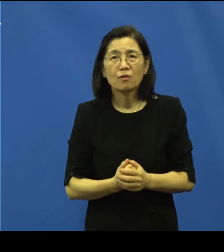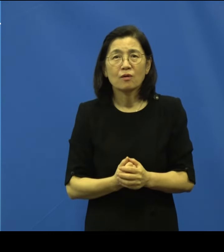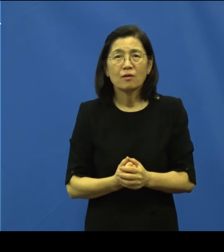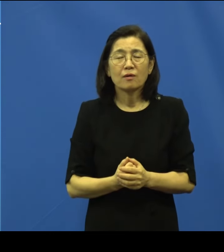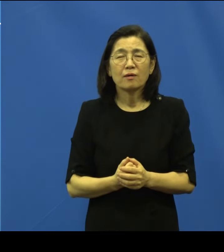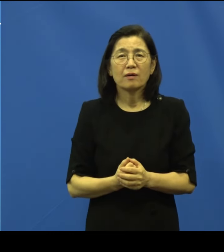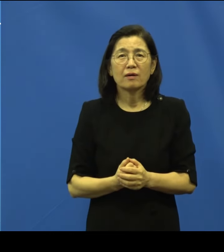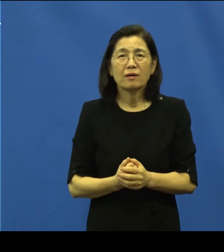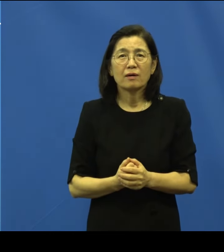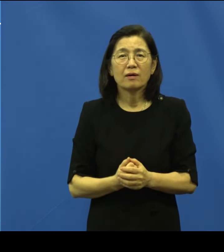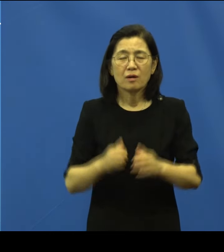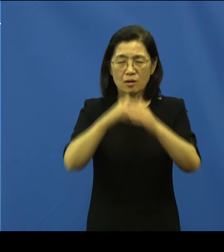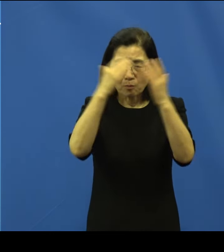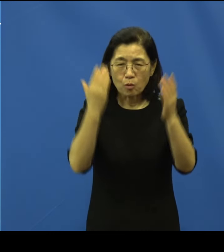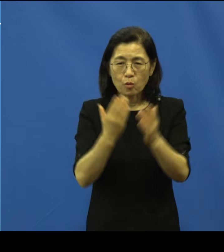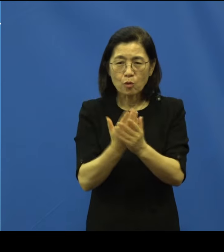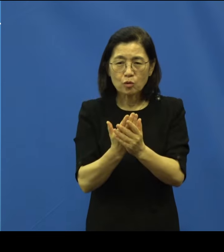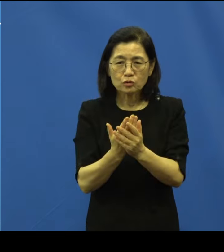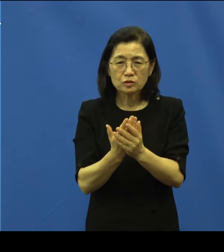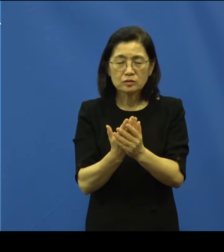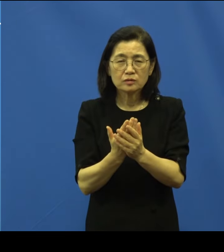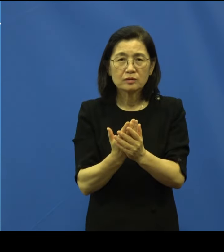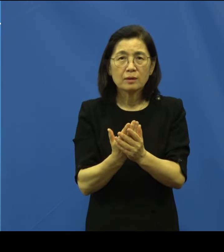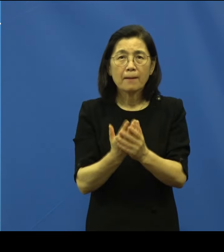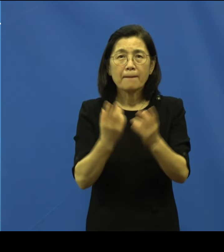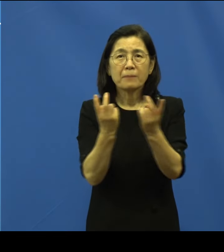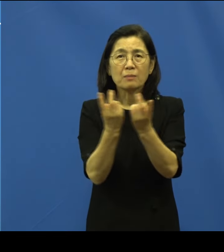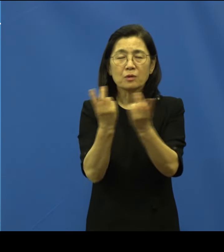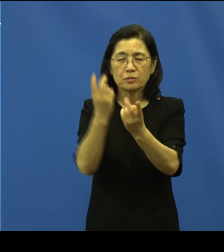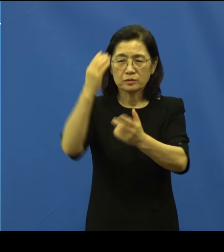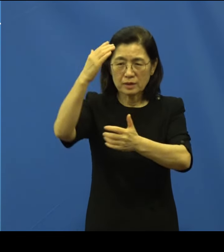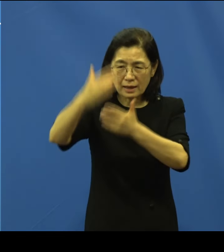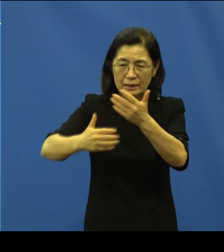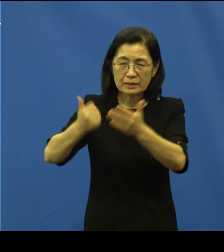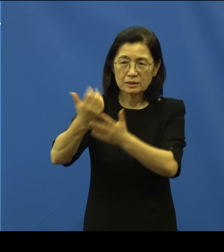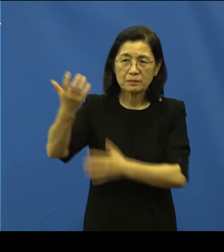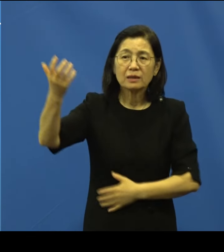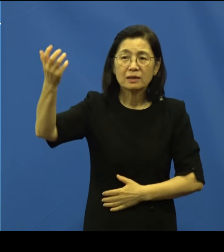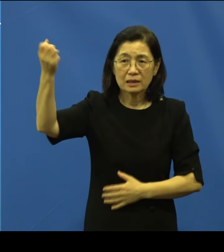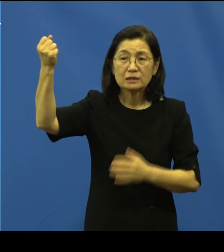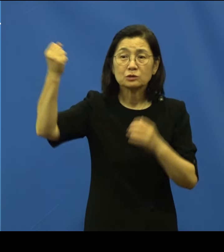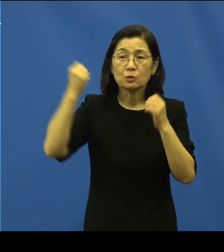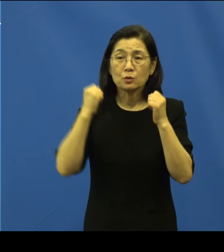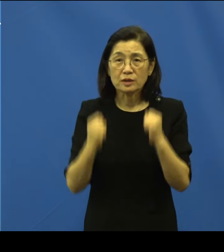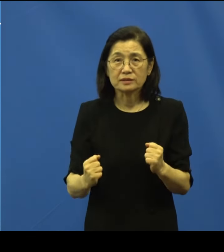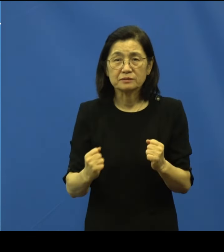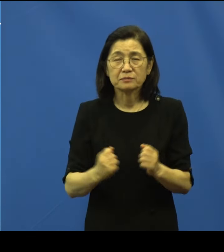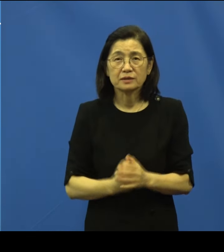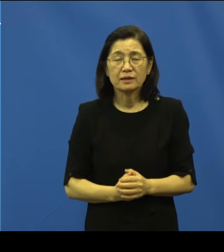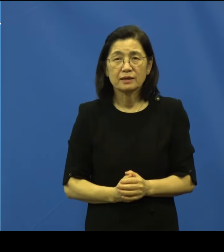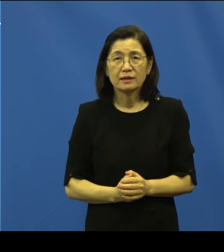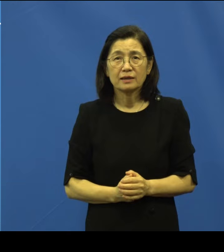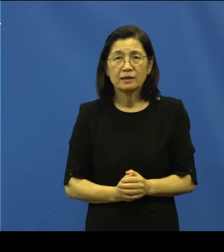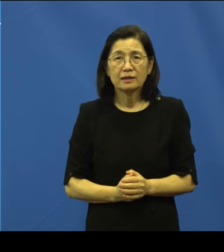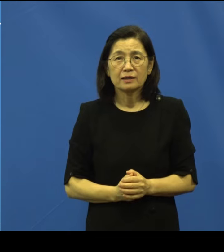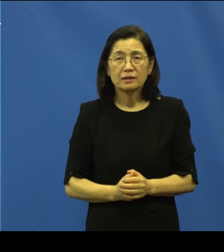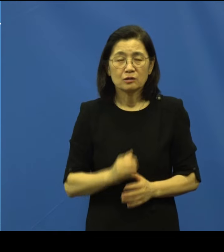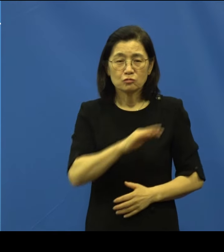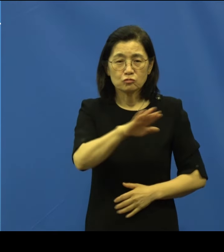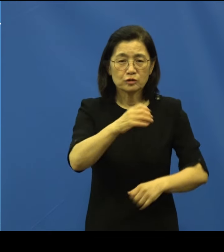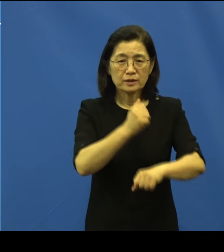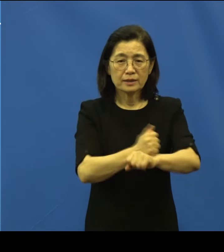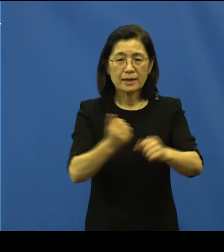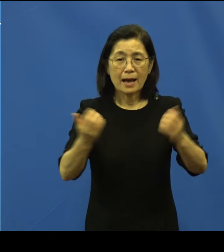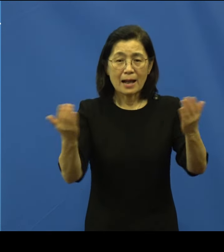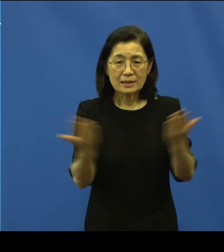하나님이 지고 계신다는 거예요. 그래서 보이지 않는 하나님의 손길이 보이면 이긴다는 거예요. 그래서 우리가 할 일은 우리의